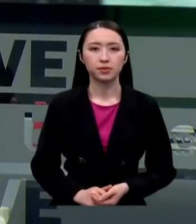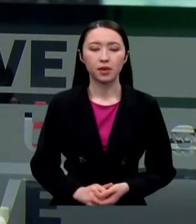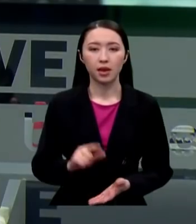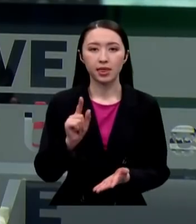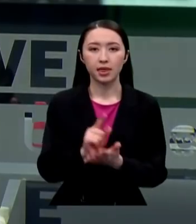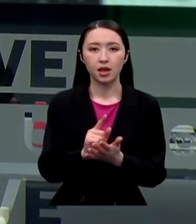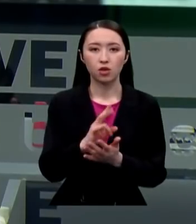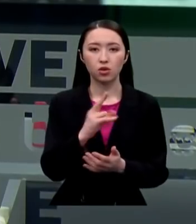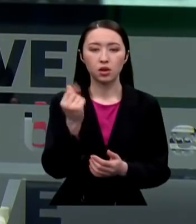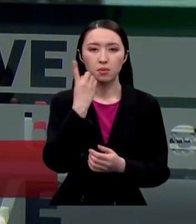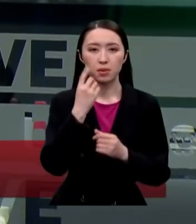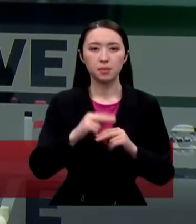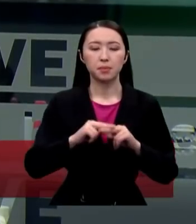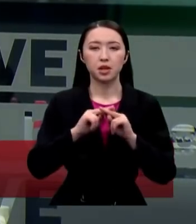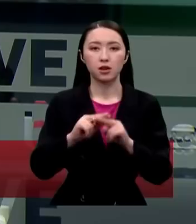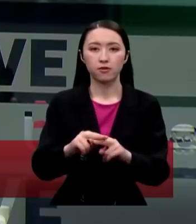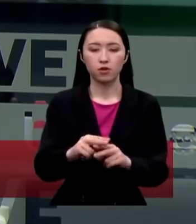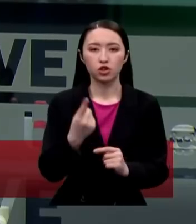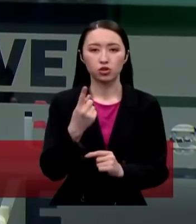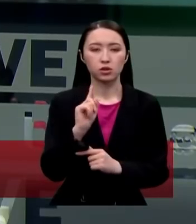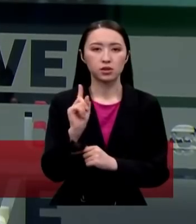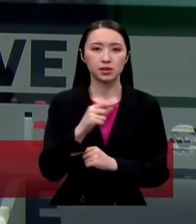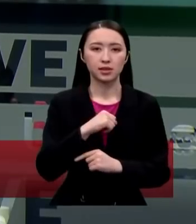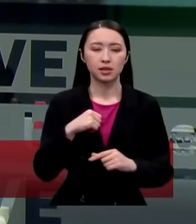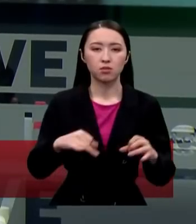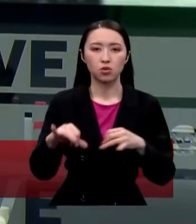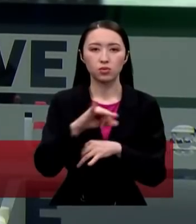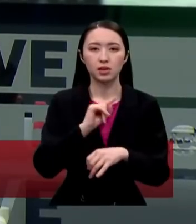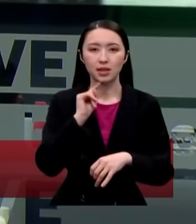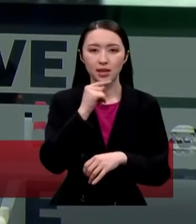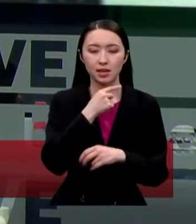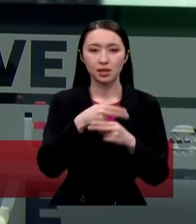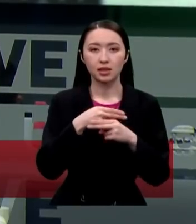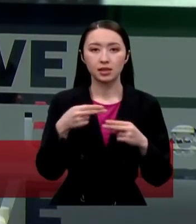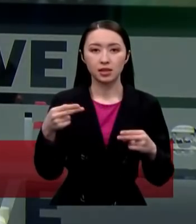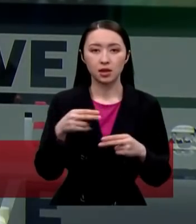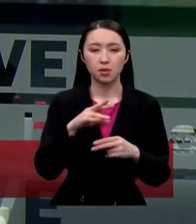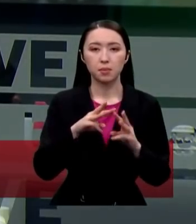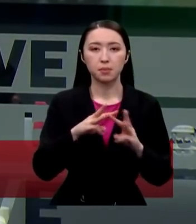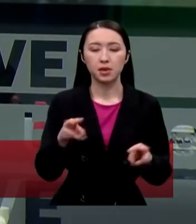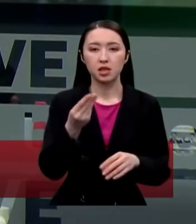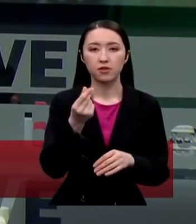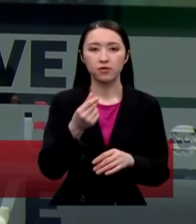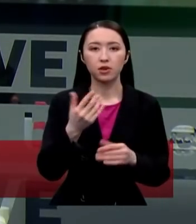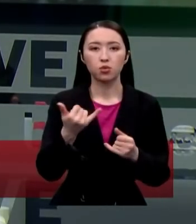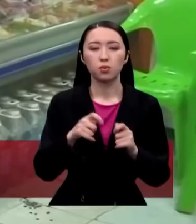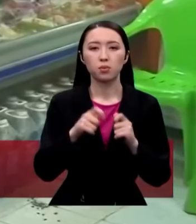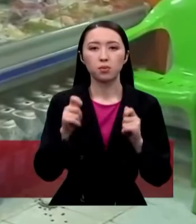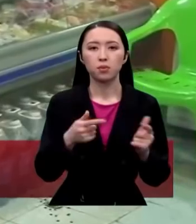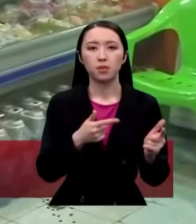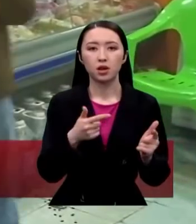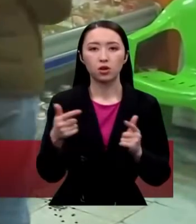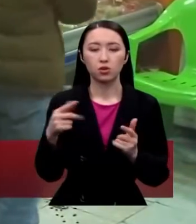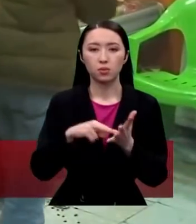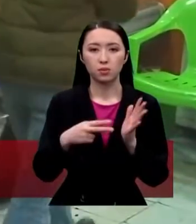Налог на мобильные переводы – одна из обсуждаемых сейчас тем в экономической среде. Минфин подготовил соответствующий проект закона. Согласно нему,